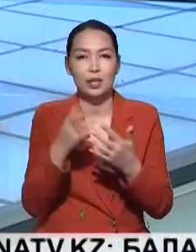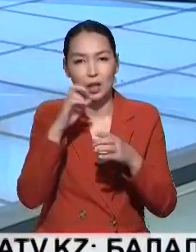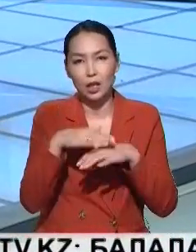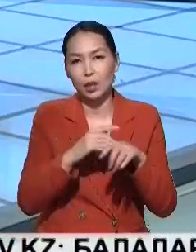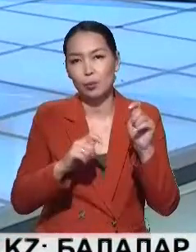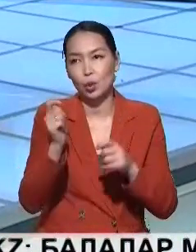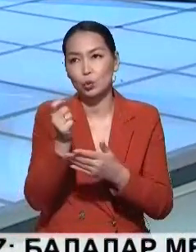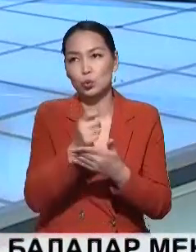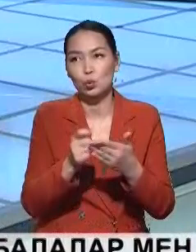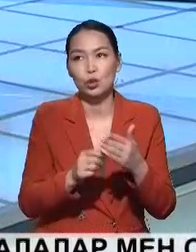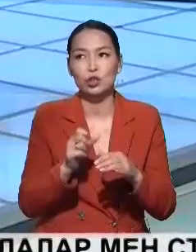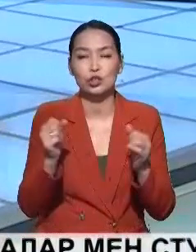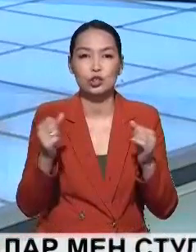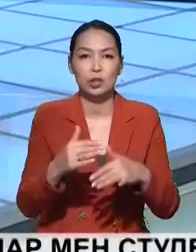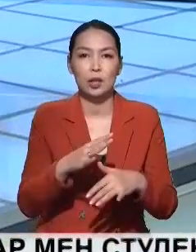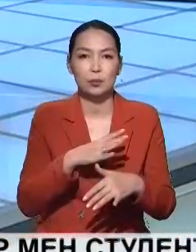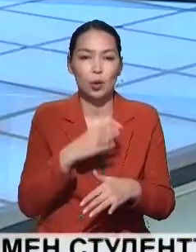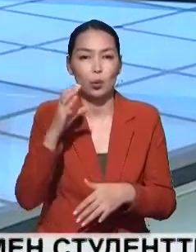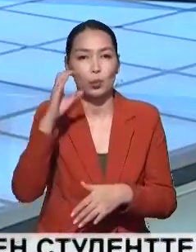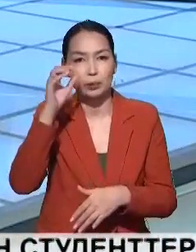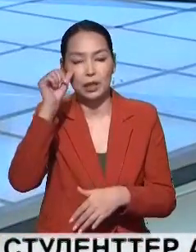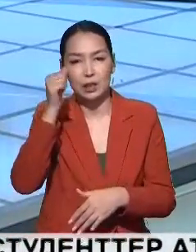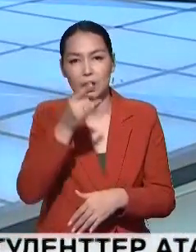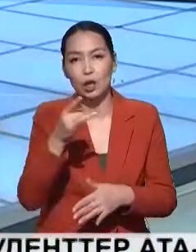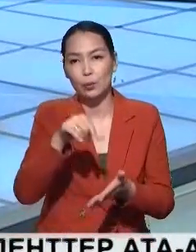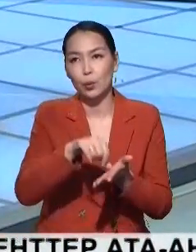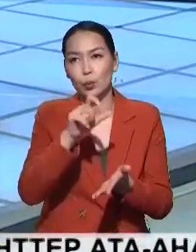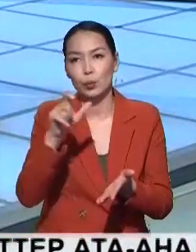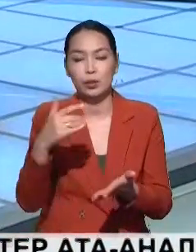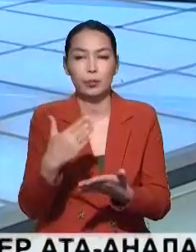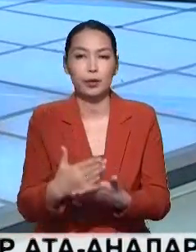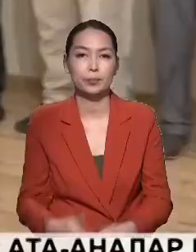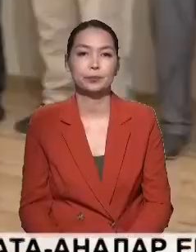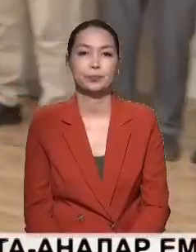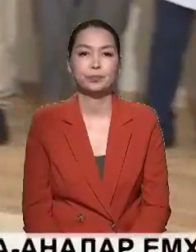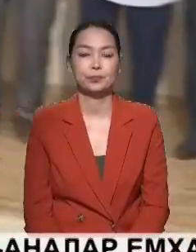суретшілер жиналды. Сонымен қатар Өзбекстан, Қырғызстан республикасының өкілдері де бар.